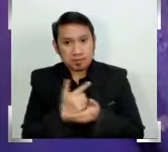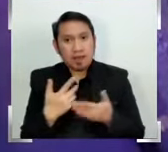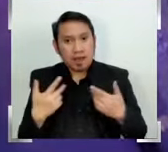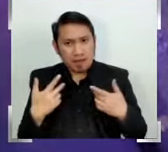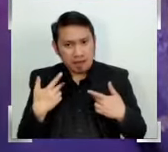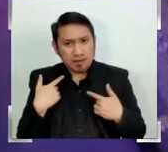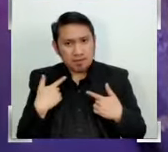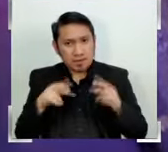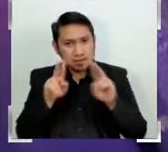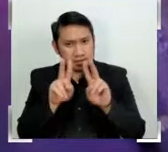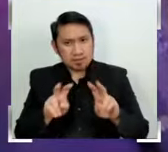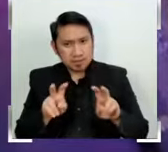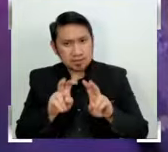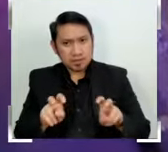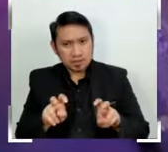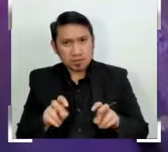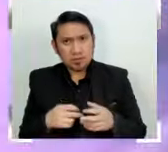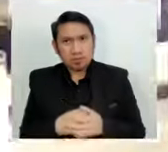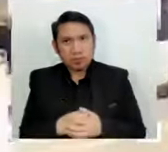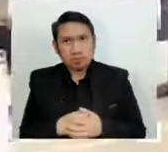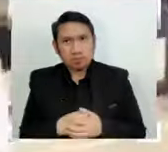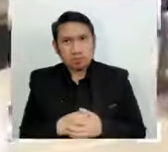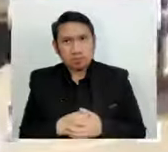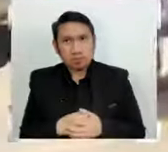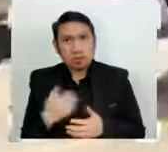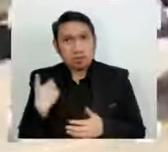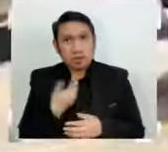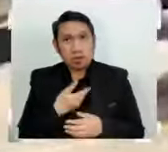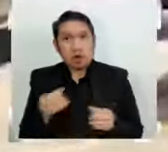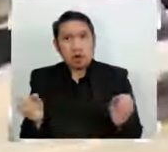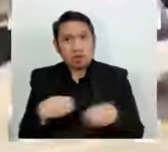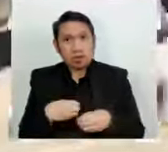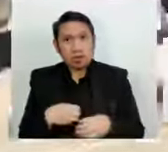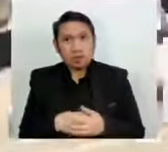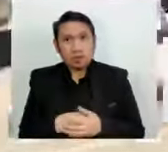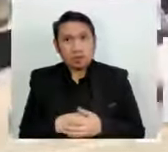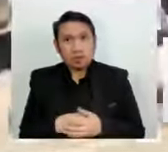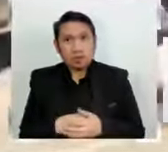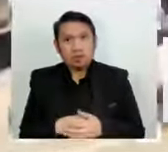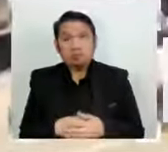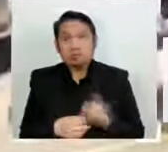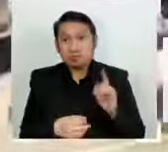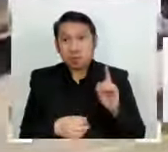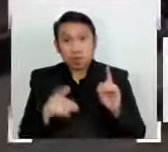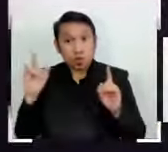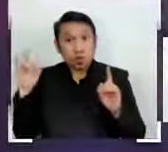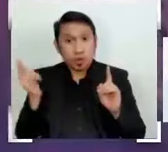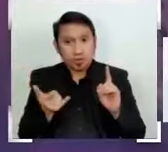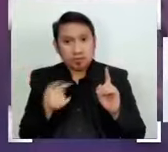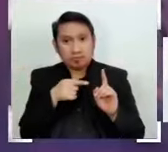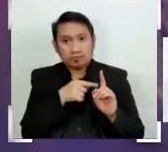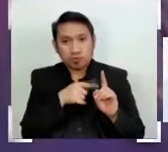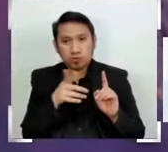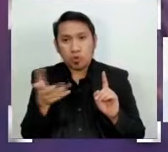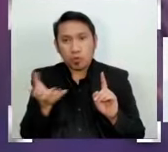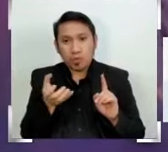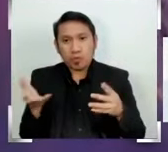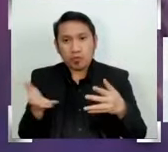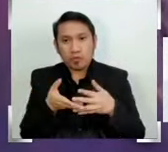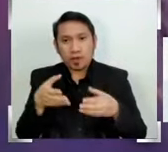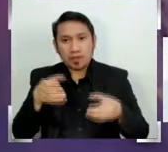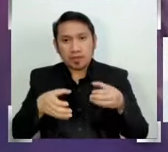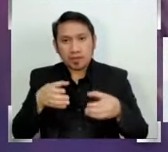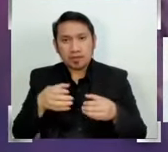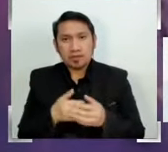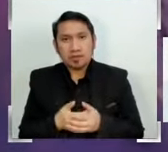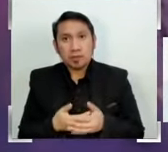by our Internal Affairs Division. Desididong magsampa ng kaso ang waiter laban sa agent. Sinusubukan pa ng